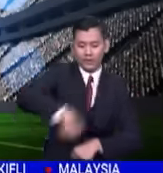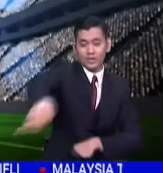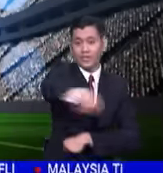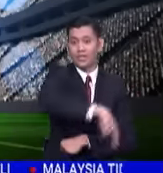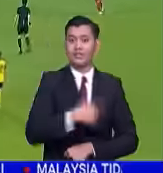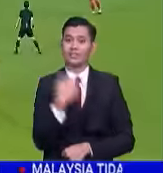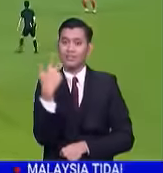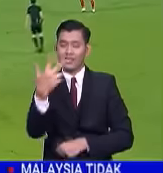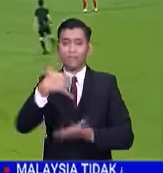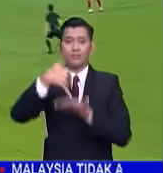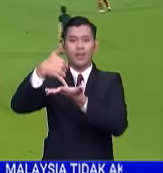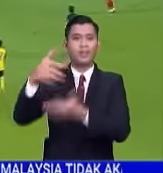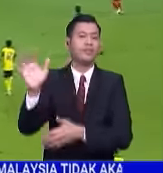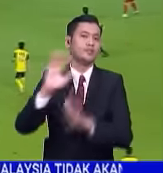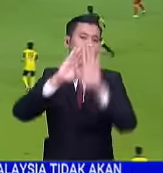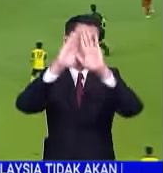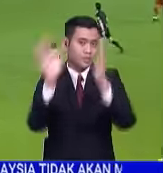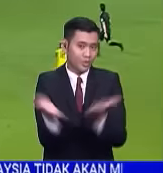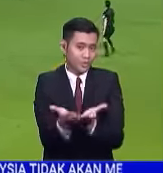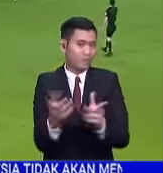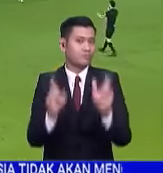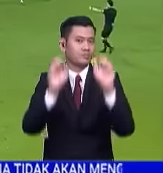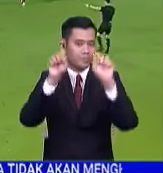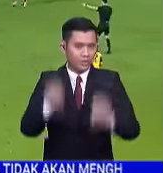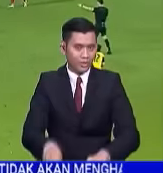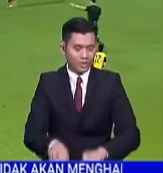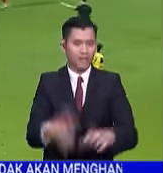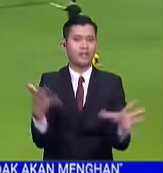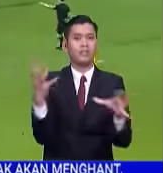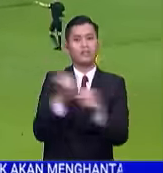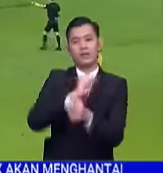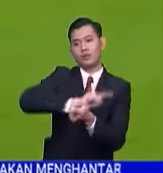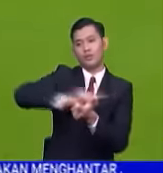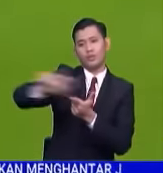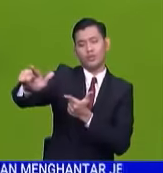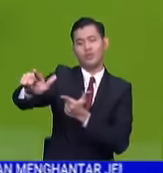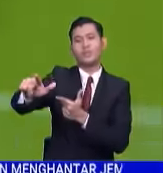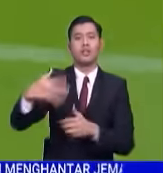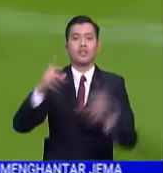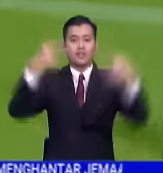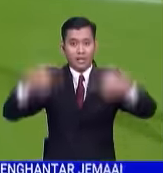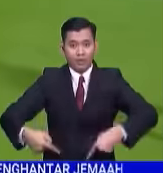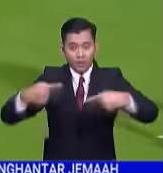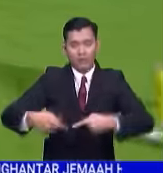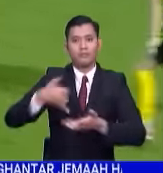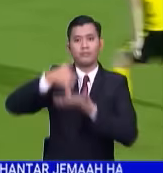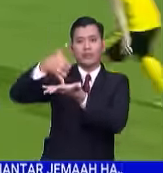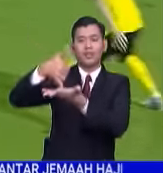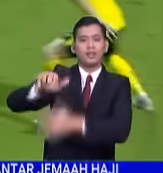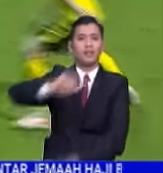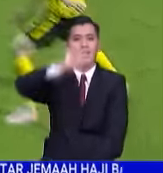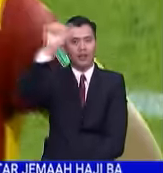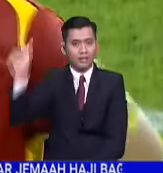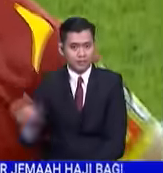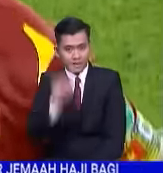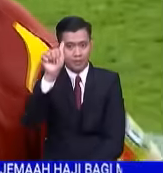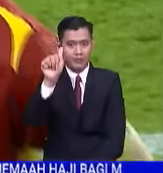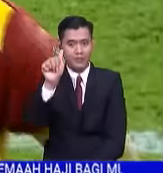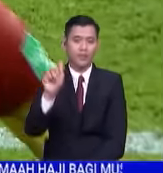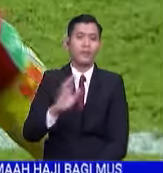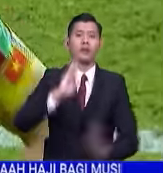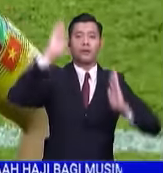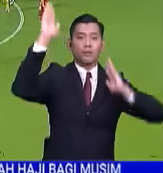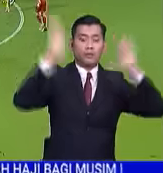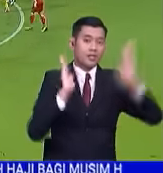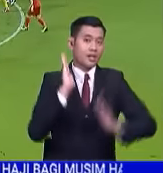kelahiran Piala Dunia sekaligus layak secara automatik ke Piala Asia. Malaysia seterusnya akan beraksi menentang Thailand pada aksi terakhir kumpulan